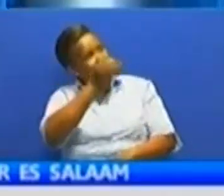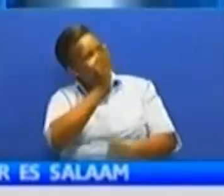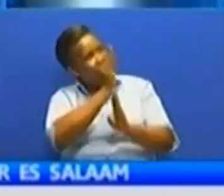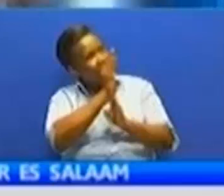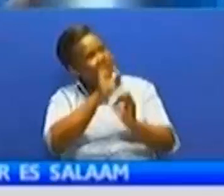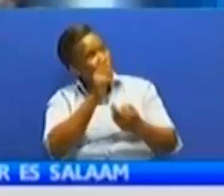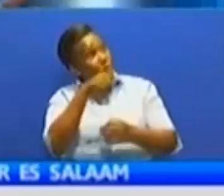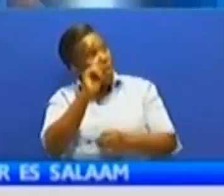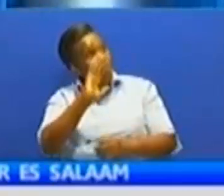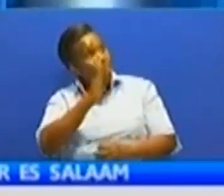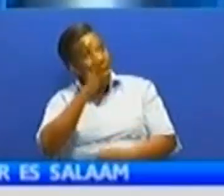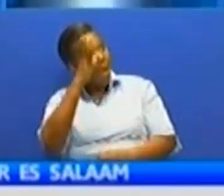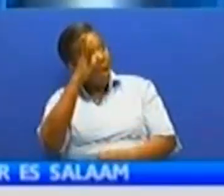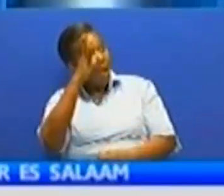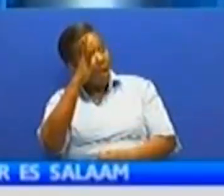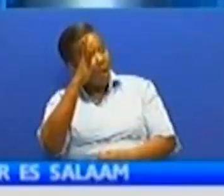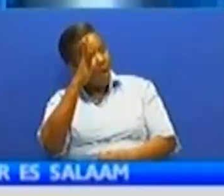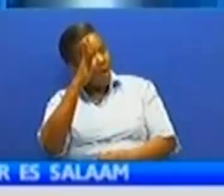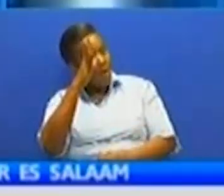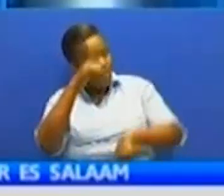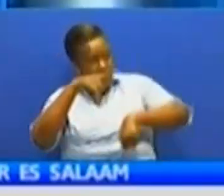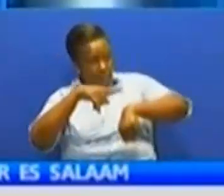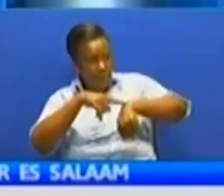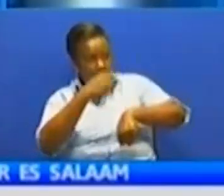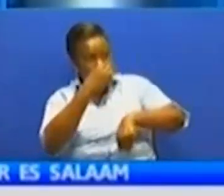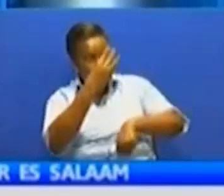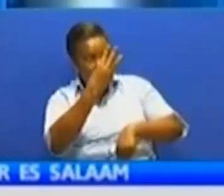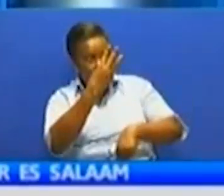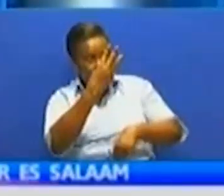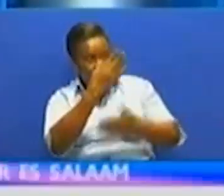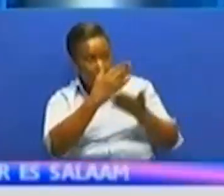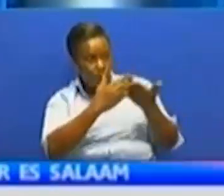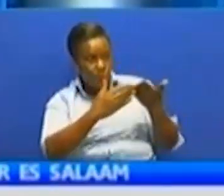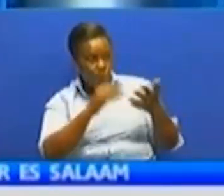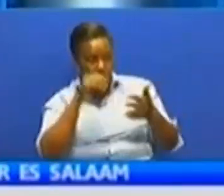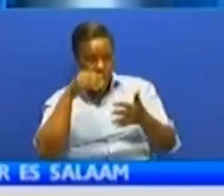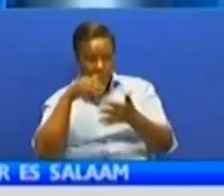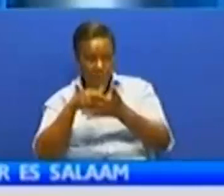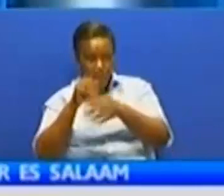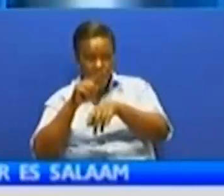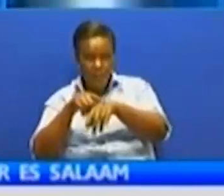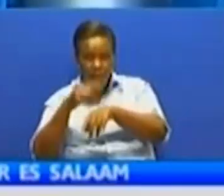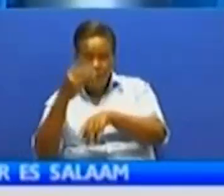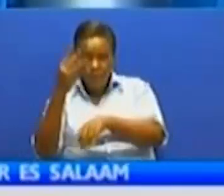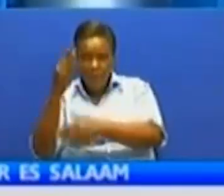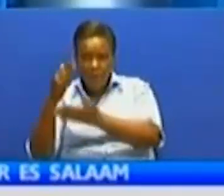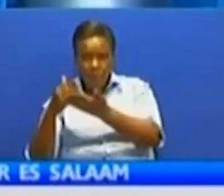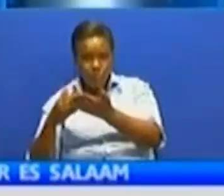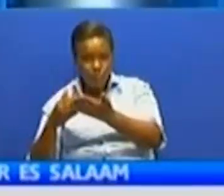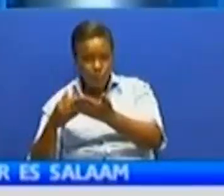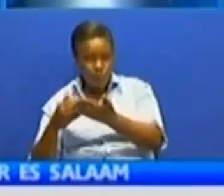unang'aa vizuri sana. Halafu kati ya baada ya saa 3:30 hivi mpaka saa 4 inapokolea kabisa. Mm. Mpaka 4:30 ayatoke